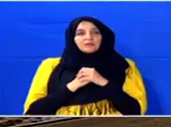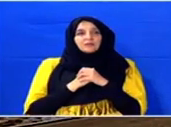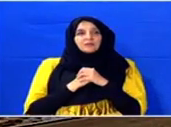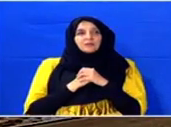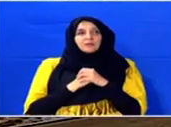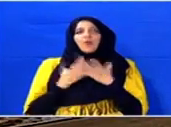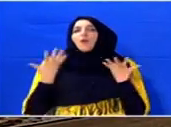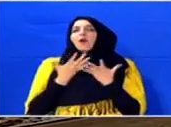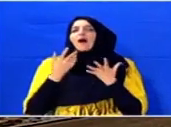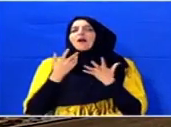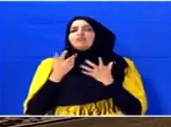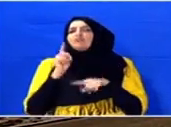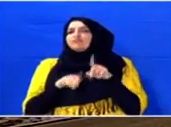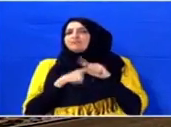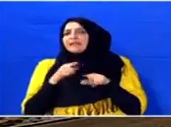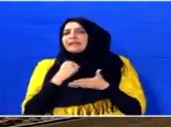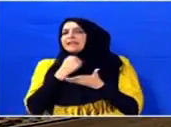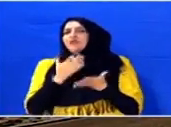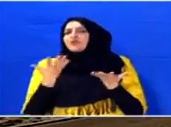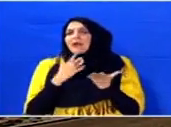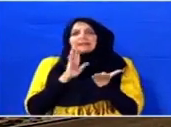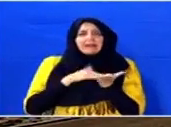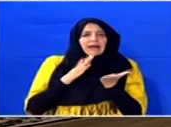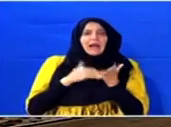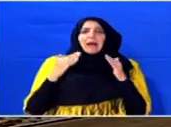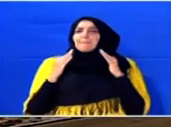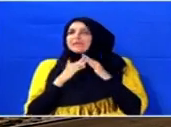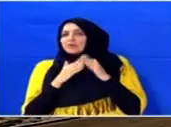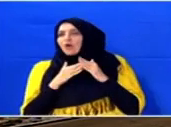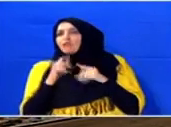الملك هذا اللي عندها دار ولا تراب ولا